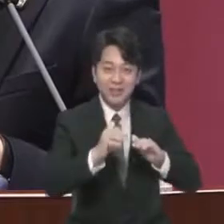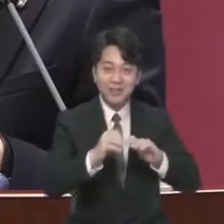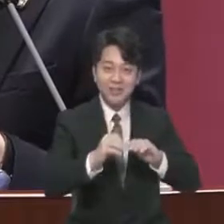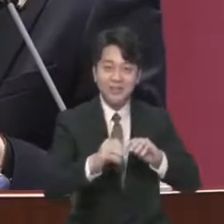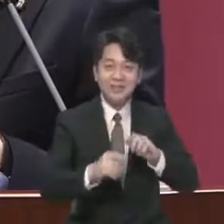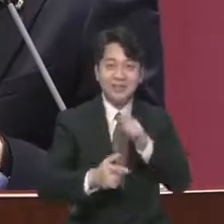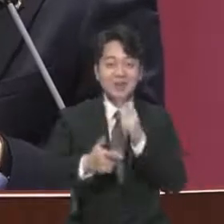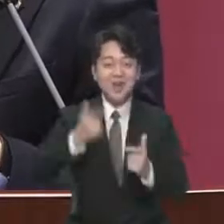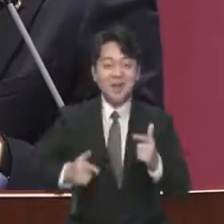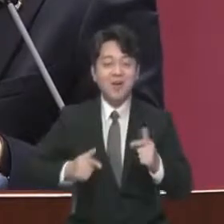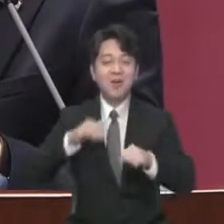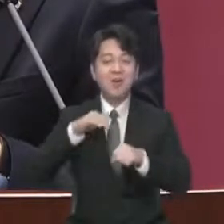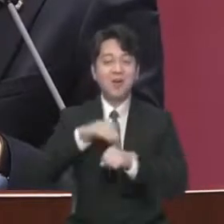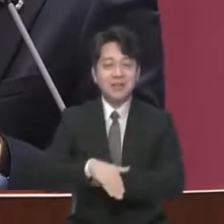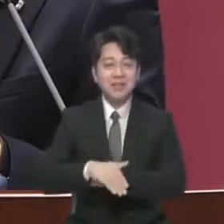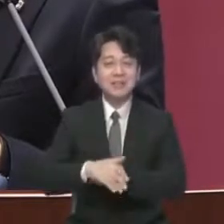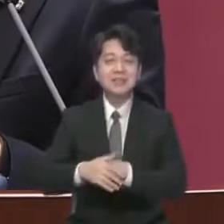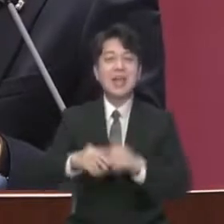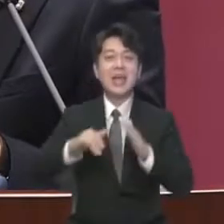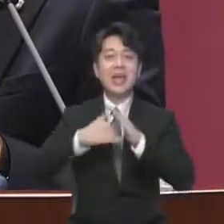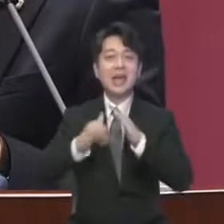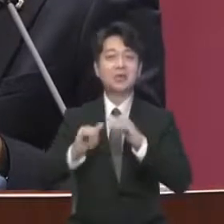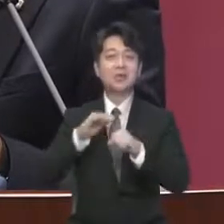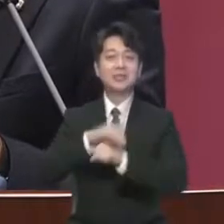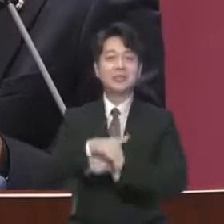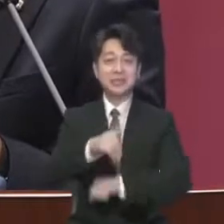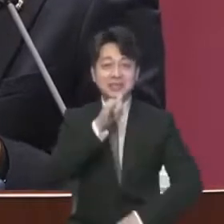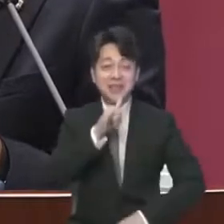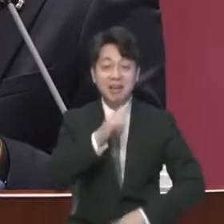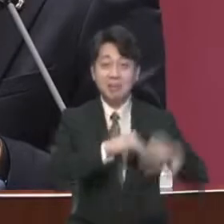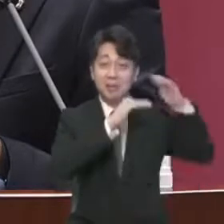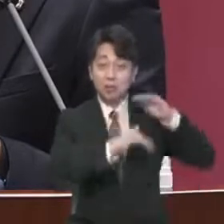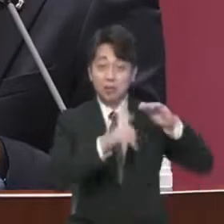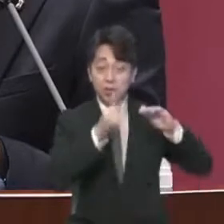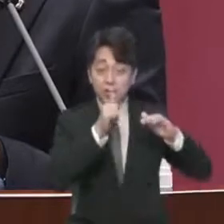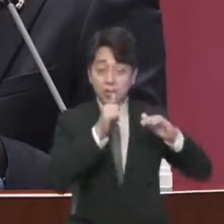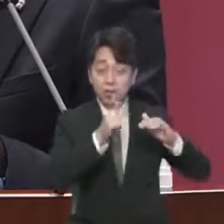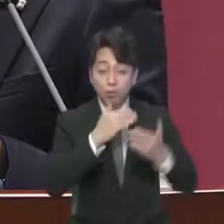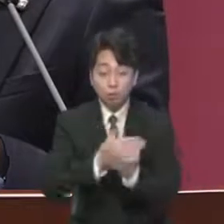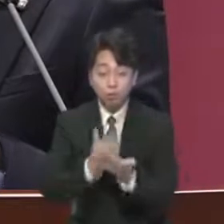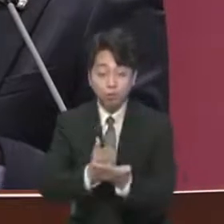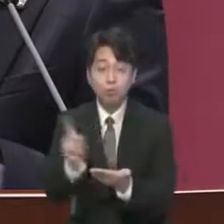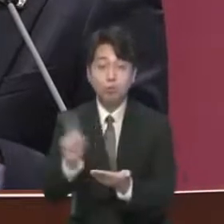이 책을 지지하시는 분들이 말씀을 하시는데 그 가족의 유형이란 것이 무엇인지 알고 계시는지